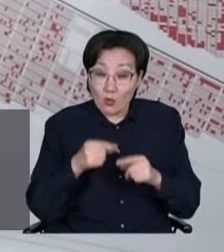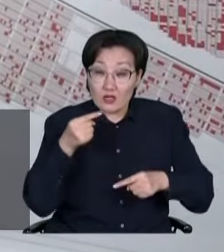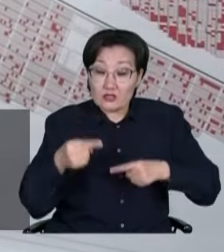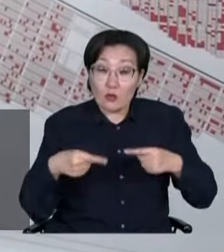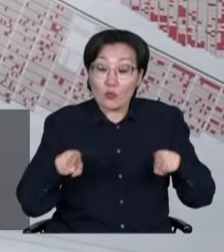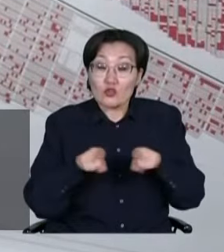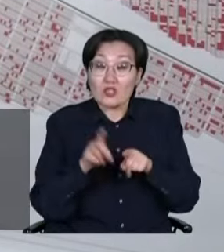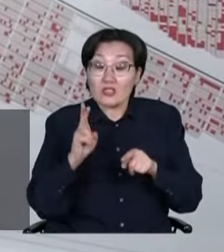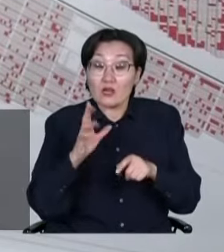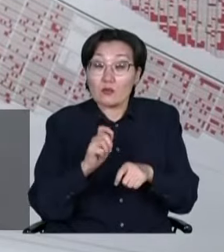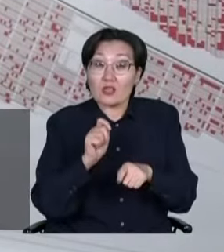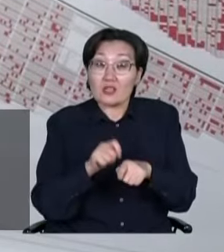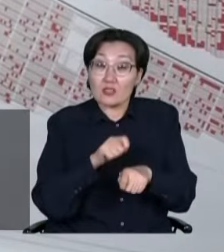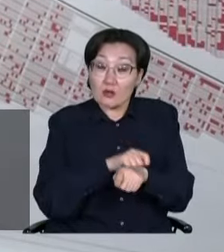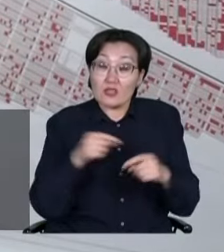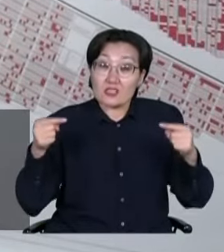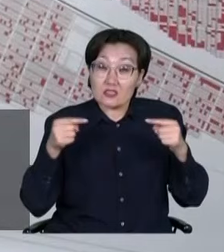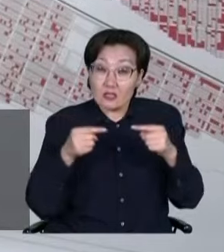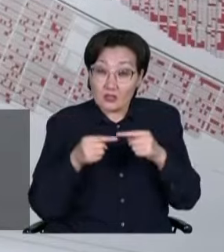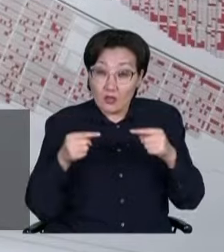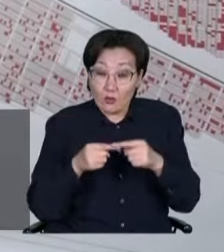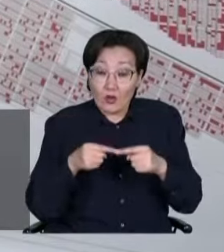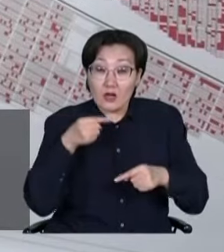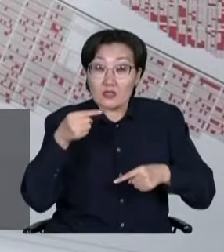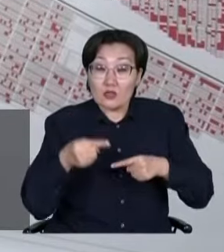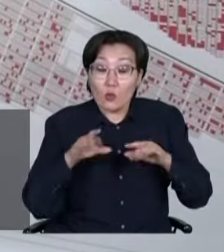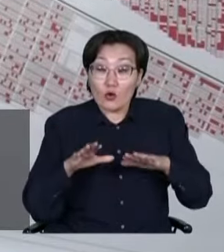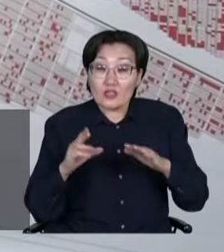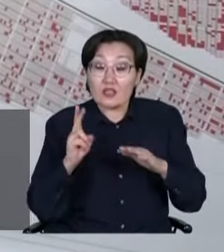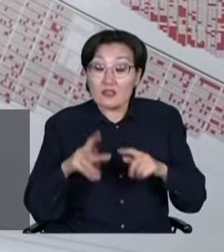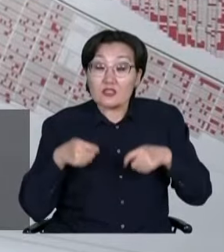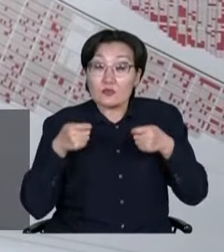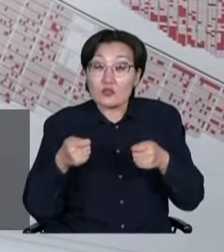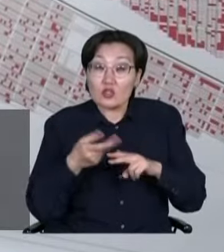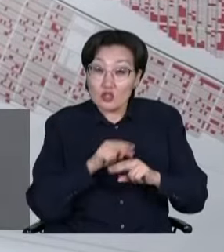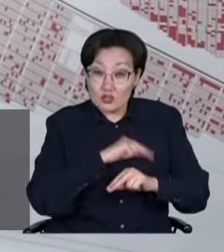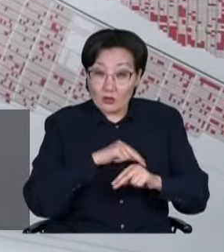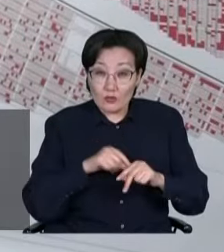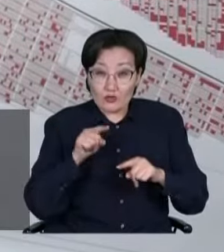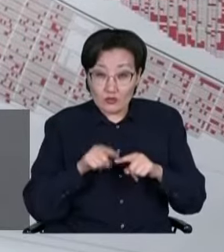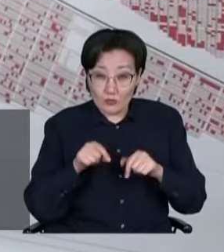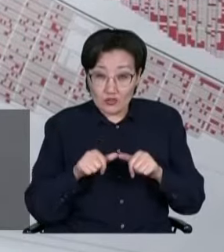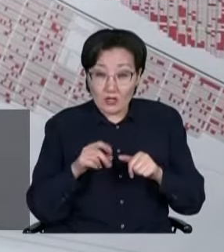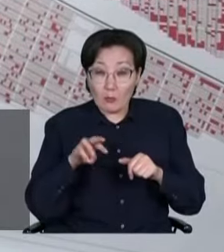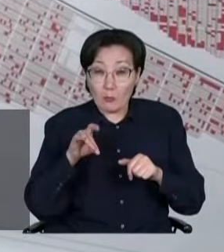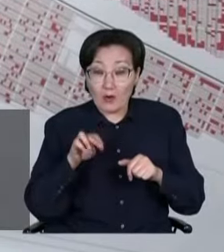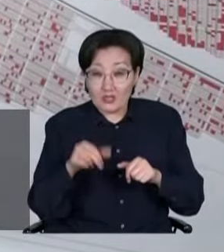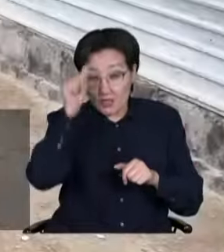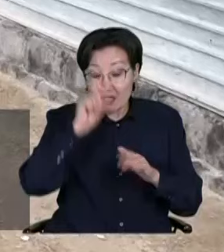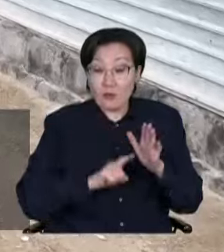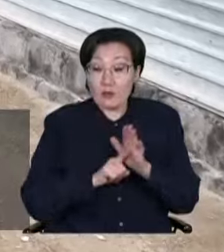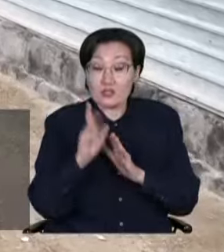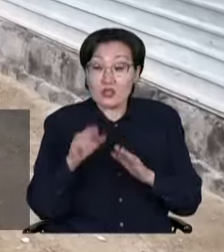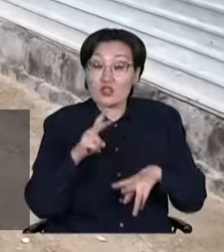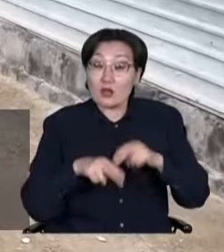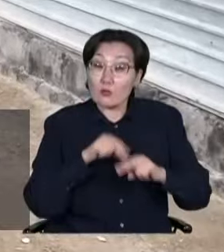сондай шаршы метрін сақтай отырып орнына үй беретін боламыз. Және ол жұмыстар осы Құдай қаласа міне осы наурыз айында бастайын деп жатырмыз.